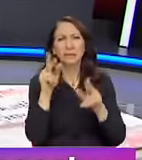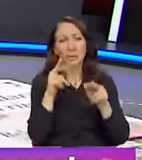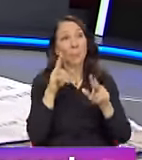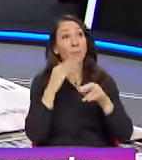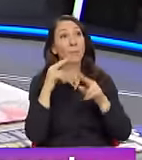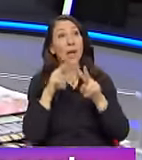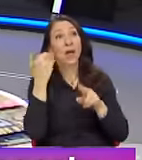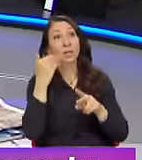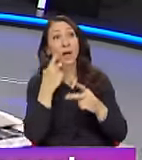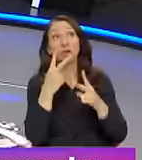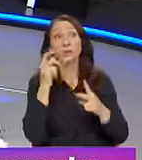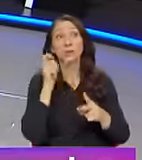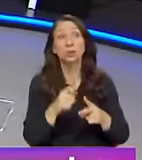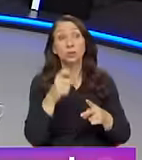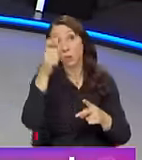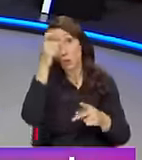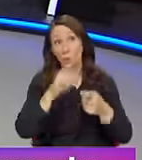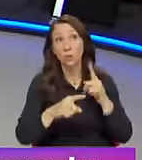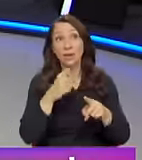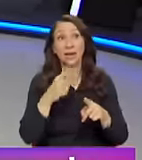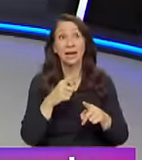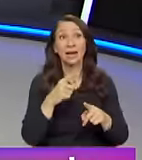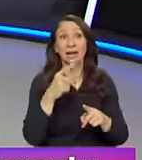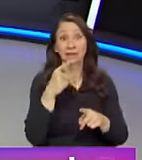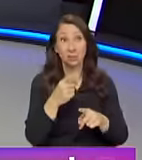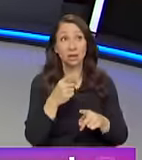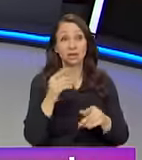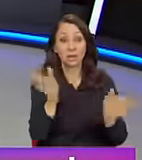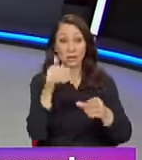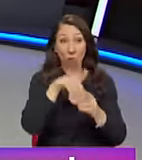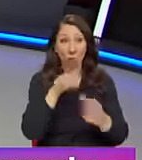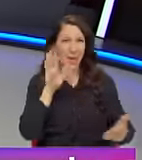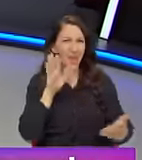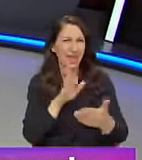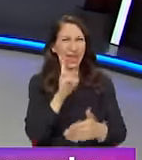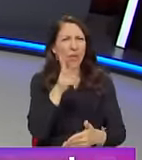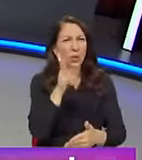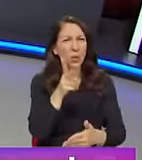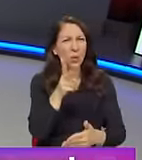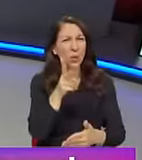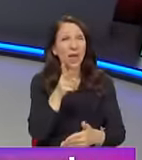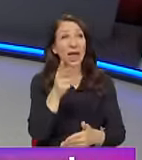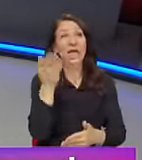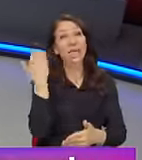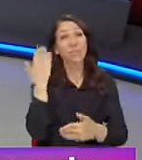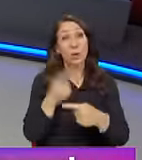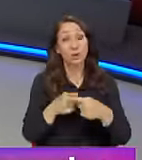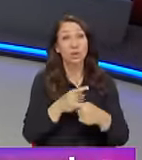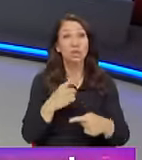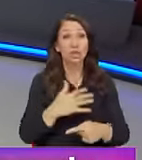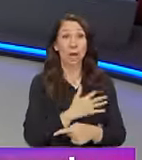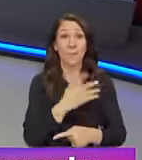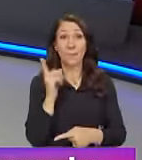Akşener'deydi. Bir açıklama yapacak Türk siyasetiyle ilgili denilmişti. Sandığa iki gün kala eski ortağı Cumhuriyet